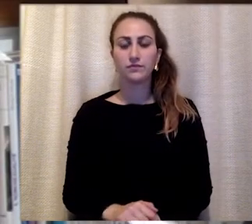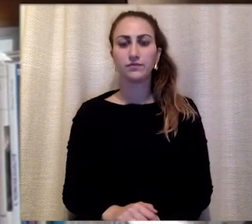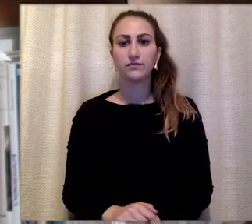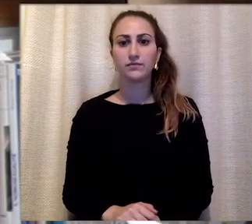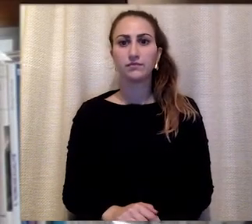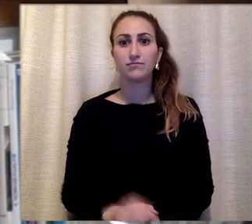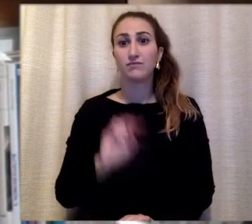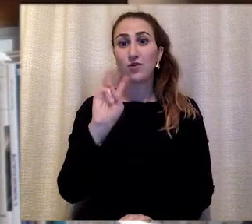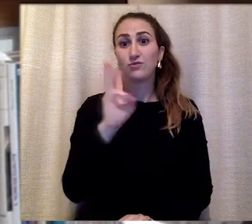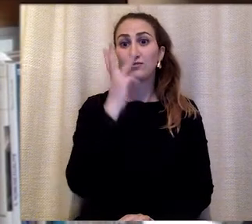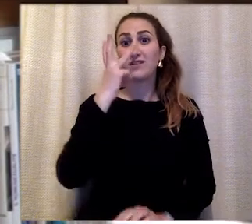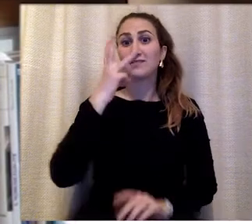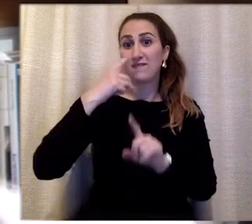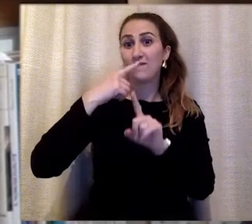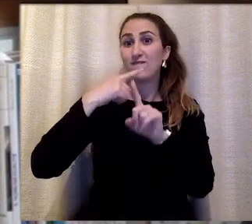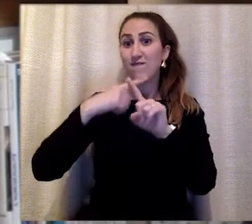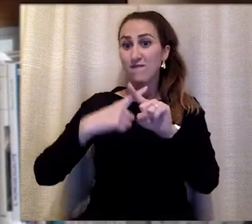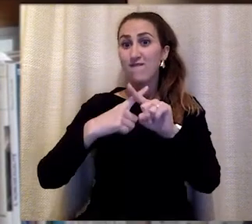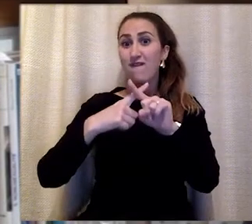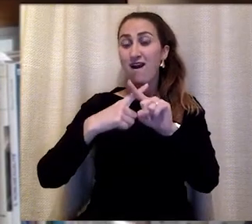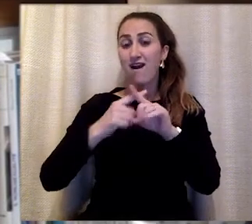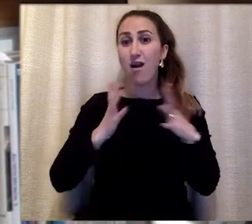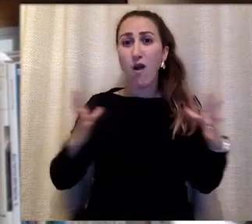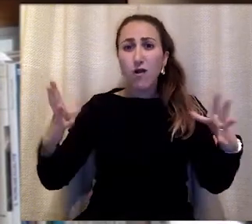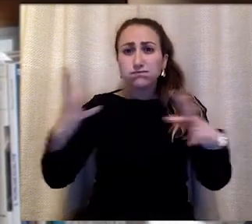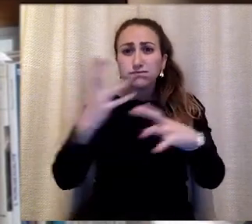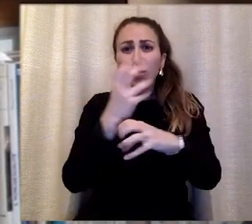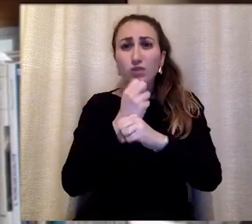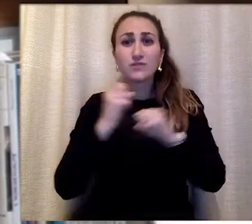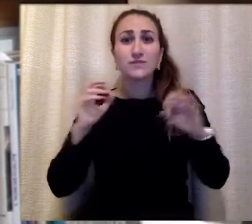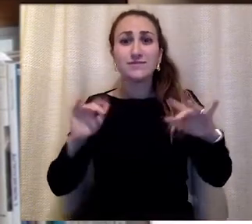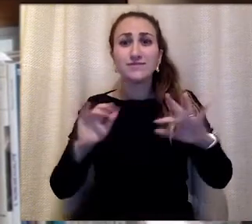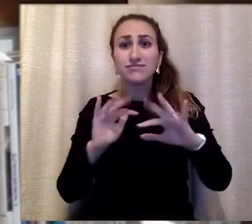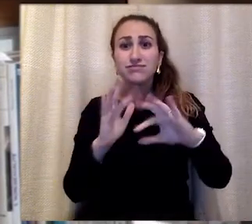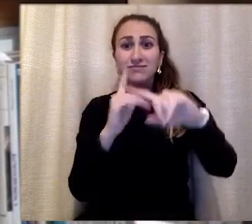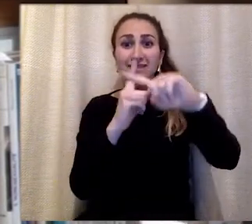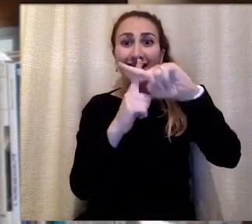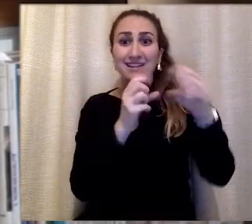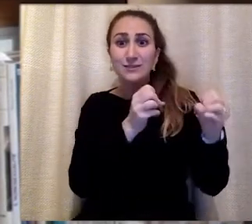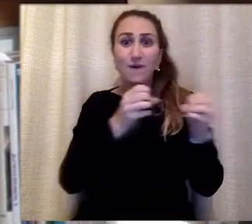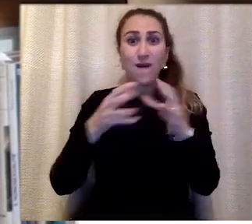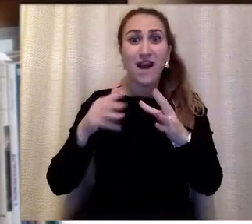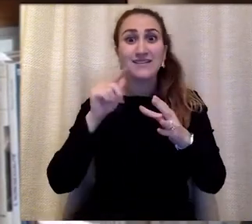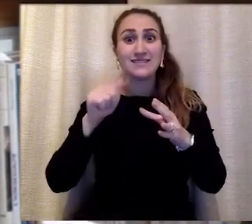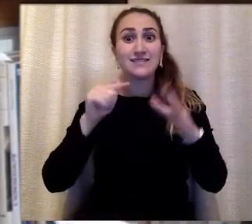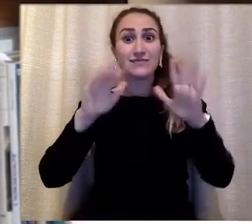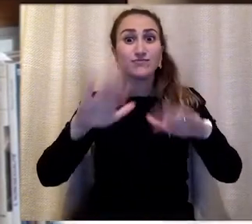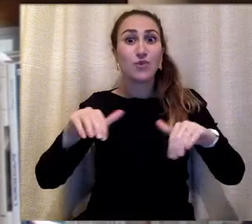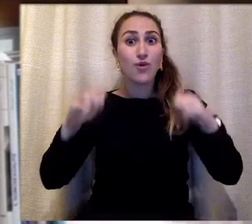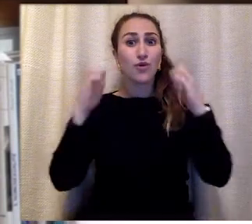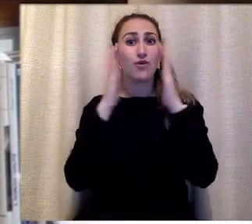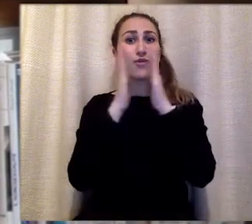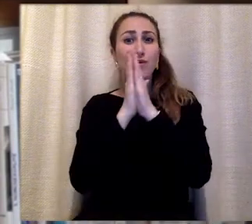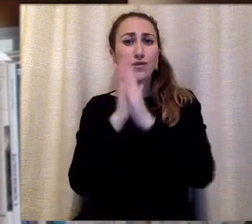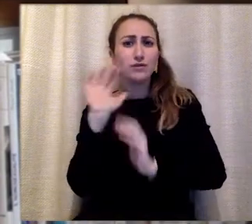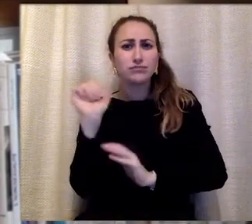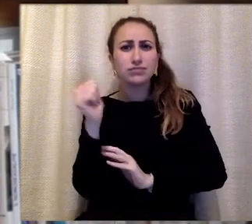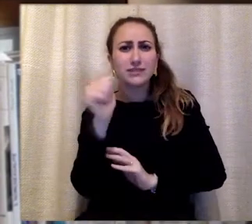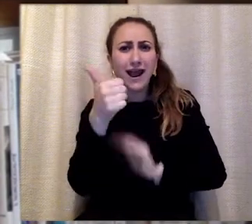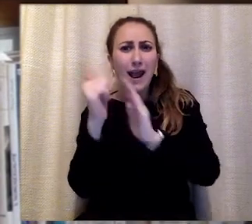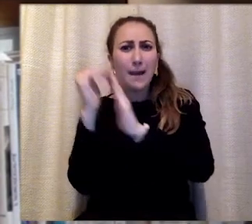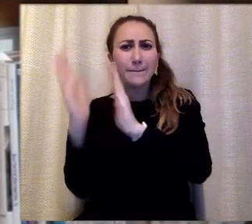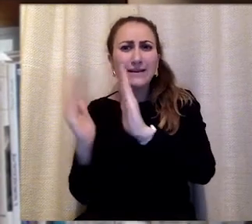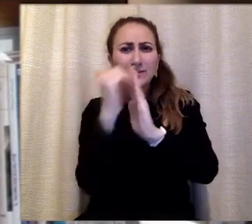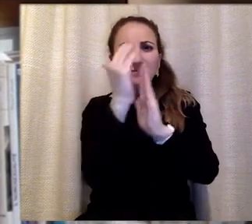C'est la troisième fois que nos églises organisent un culte de confinement et j'aimerais apporter toutes mes